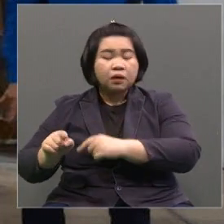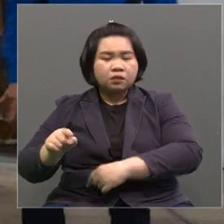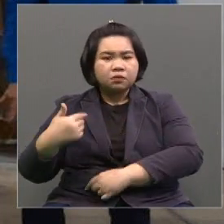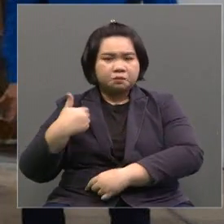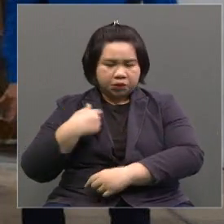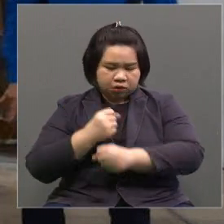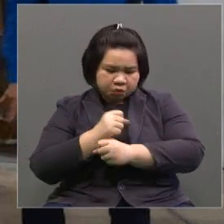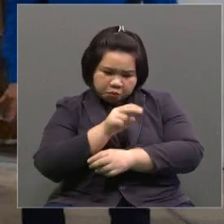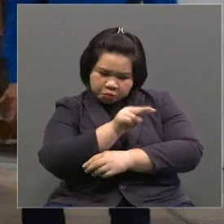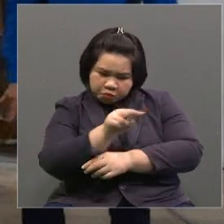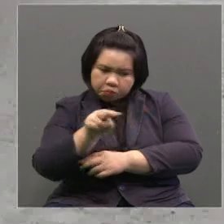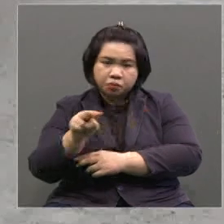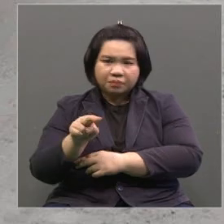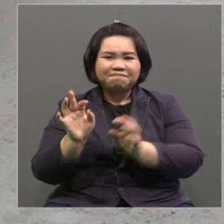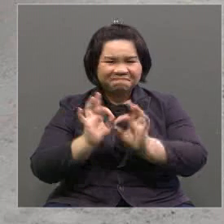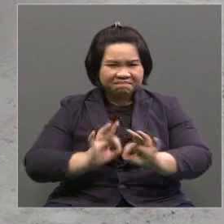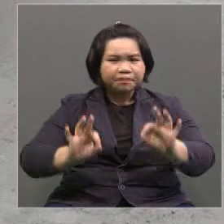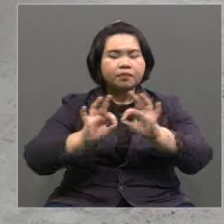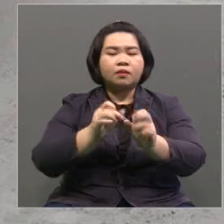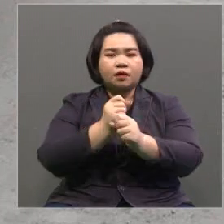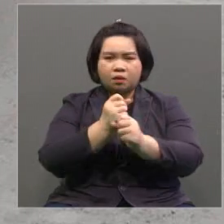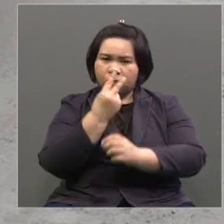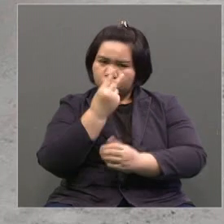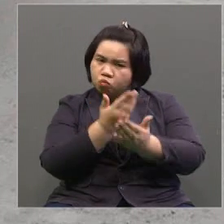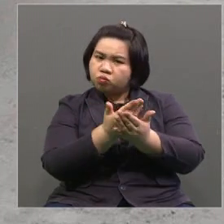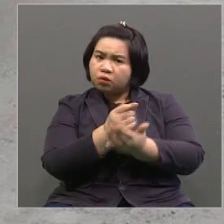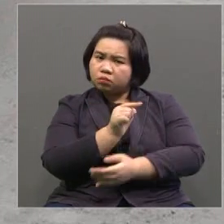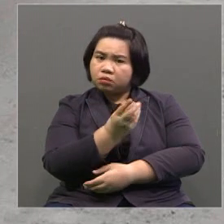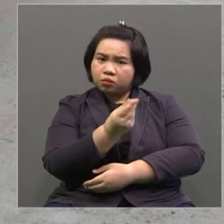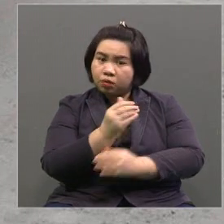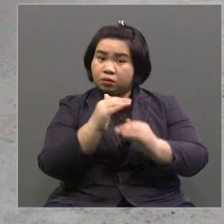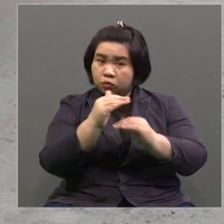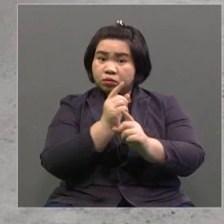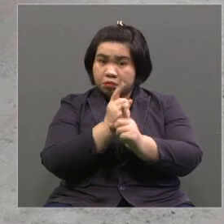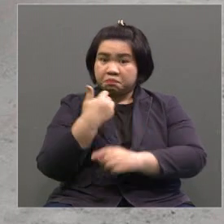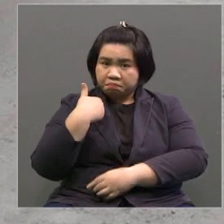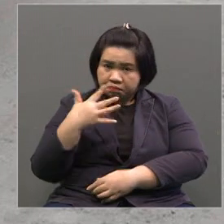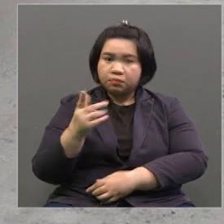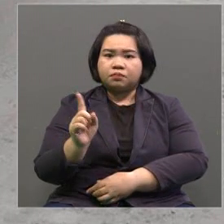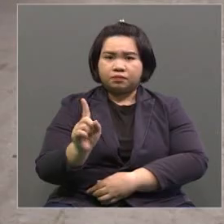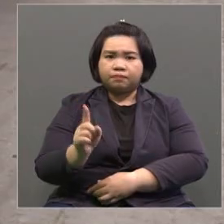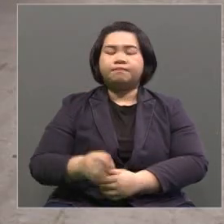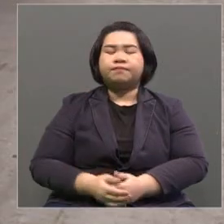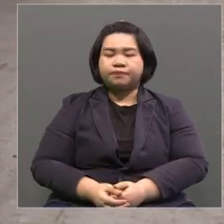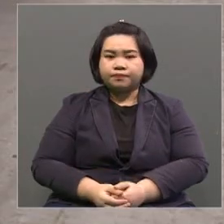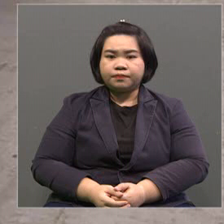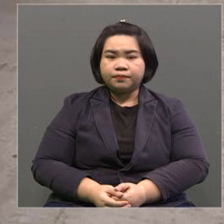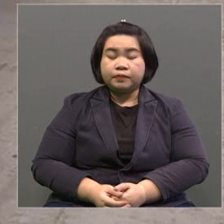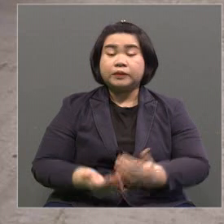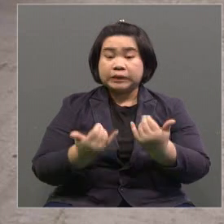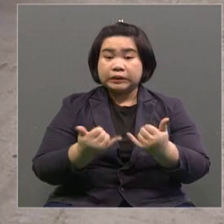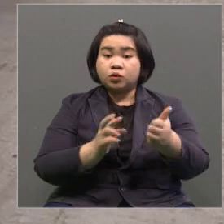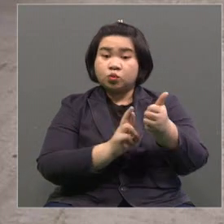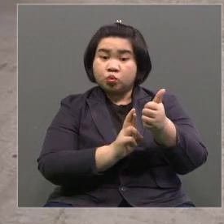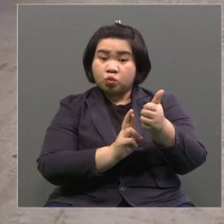ตาลทรายอย่างต่อเนื่องเพื่อกำกับดูแลด้านราคาและปริมาณน้ำตาลทรายภายในประเทศค่ะที่สำคัญนะคะทางรองอธิ